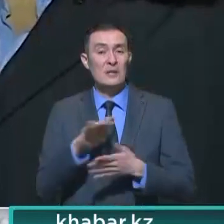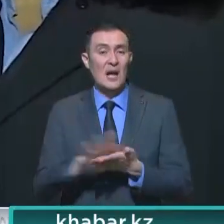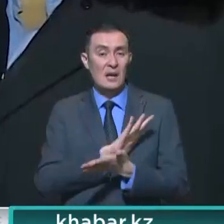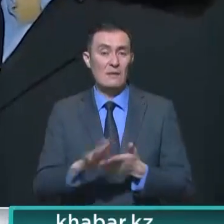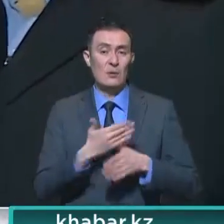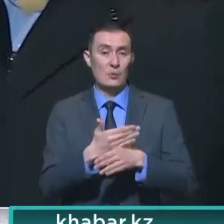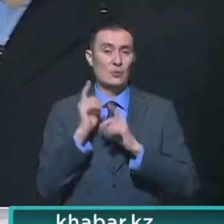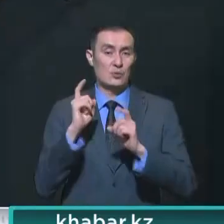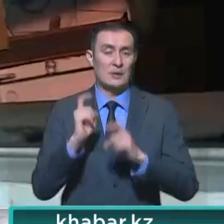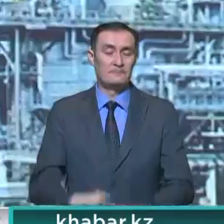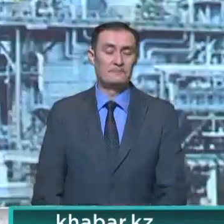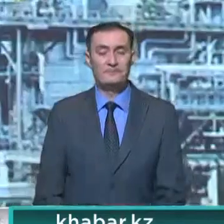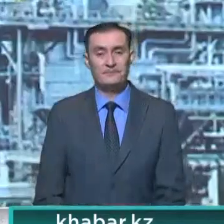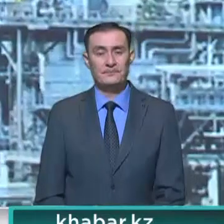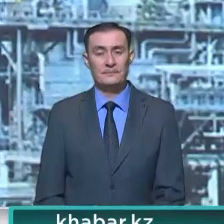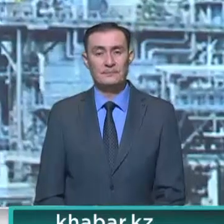груза.